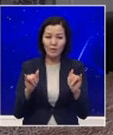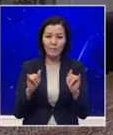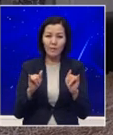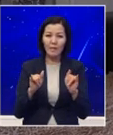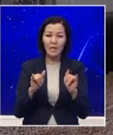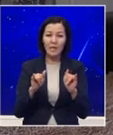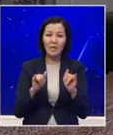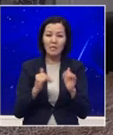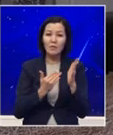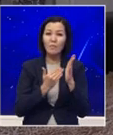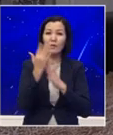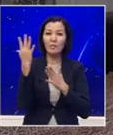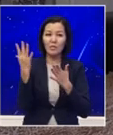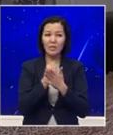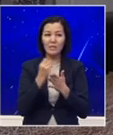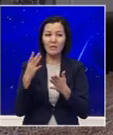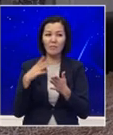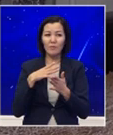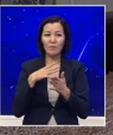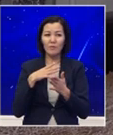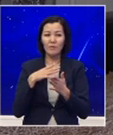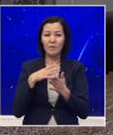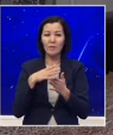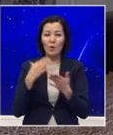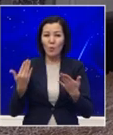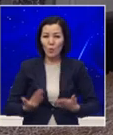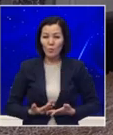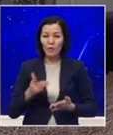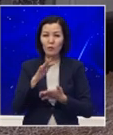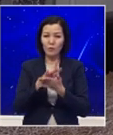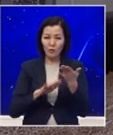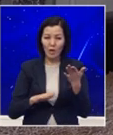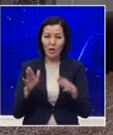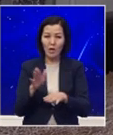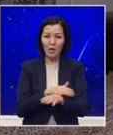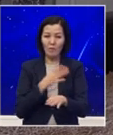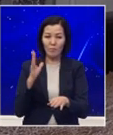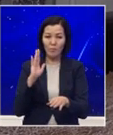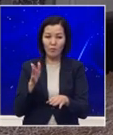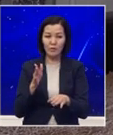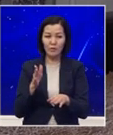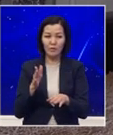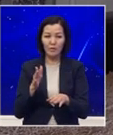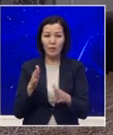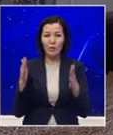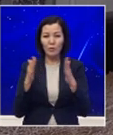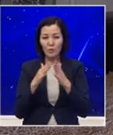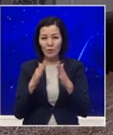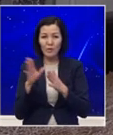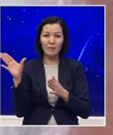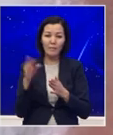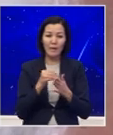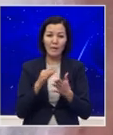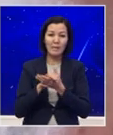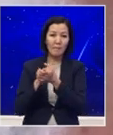берсін. Дәурендерің сәнді болсын, ғұмырларың мәнді болсын, таңдарың азанды болсын, үйлерің қазанды